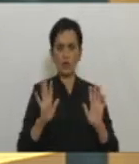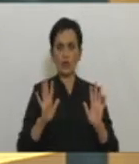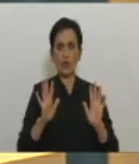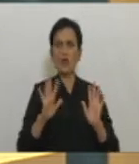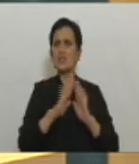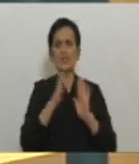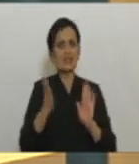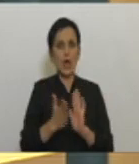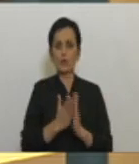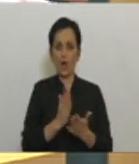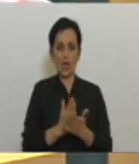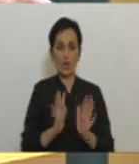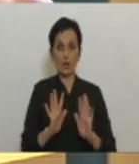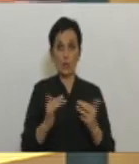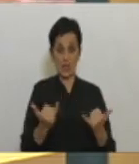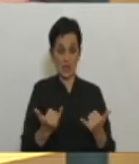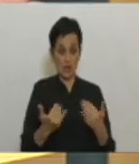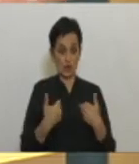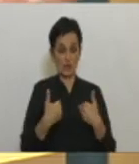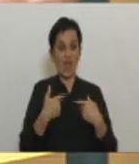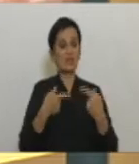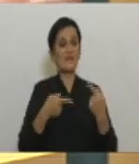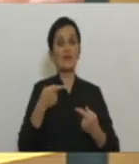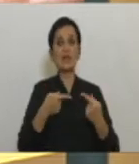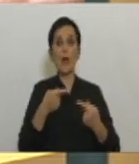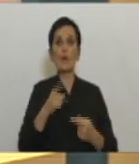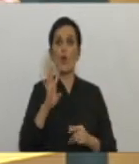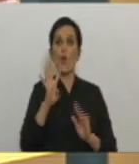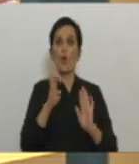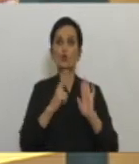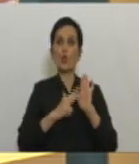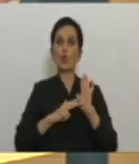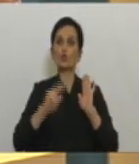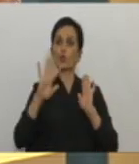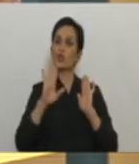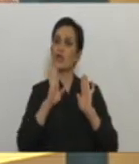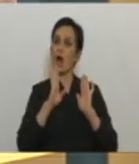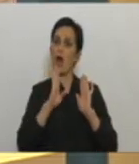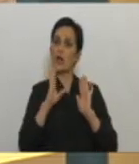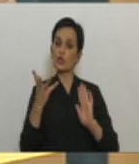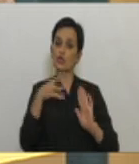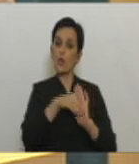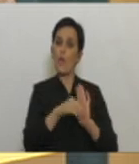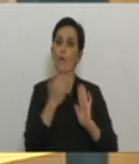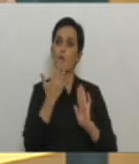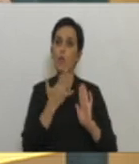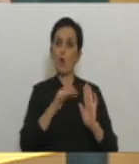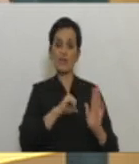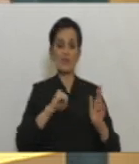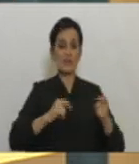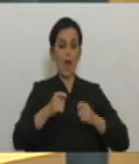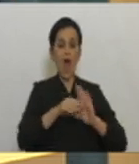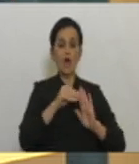კი არა, საერთოდ არ არსებობდა. დღეს ეხლა ჩვენ კამათობთ იმაზე, 485 ქალი უნდა იყოს ჩართული პოლიტიკურ პროცესში თვითმართველობის არჩევნებში